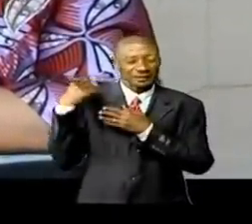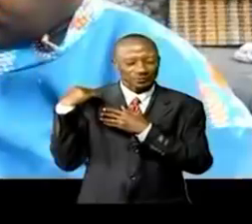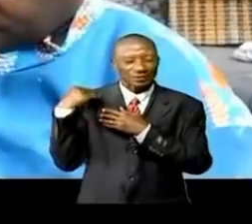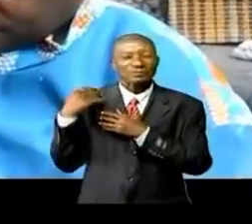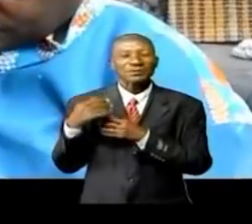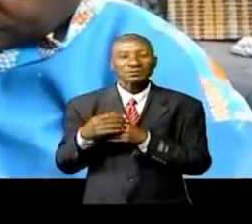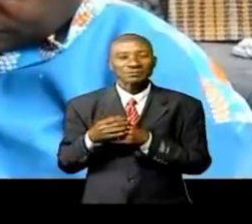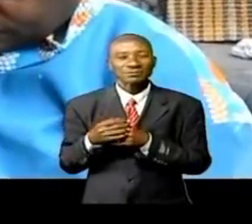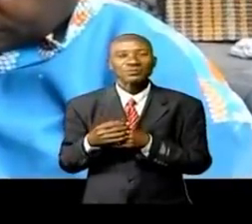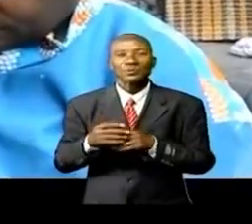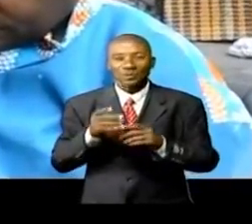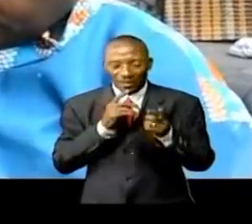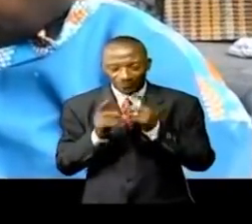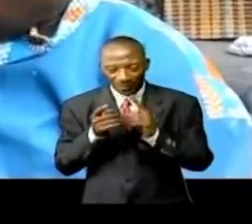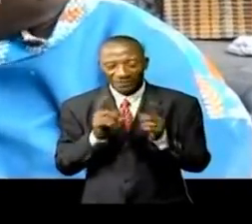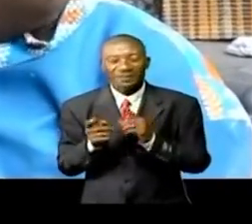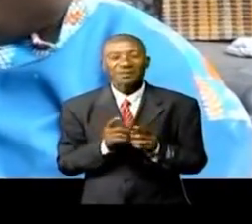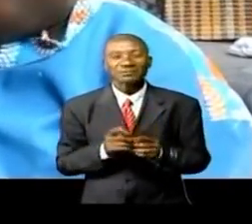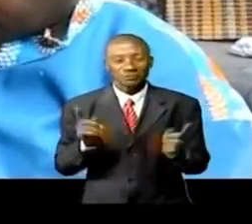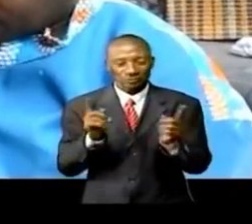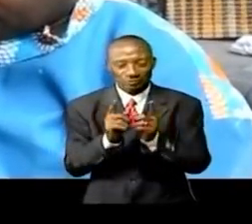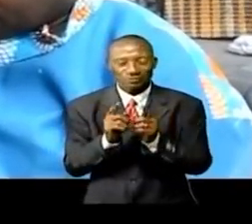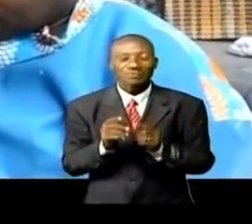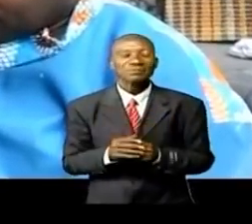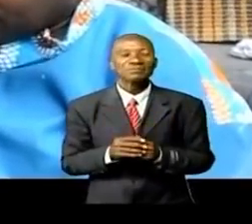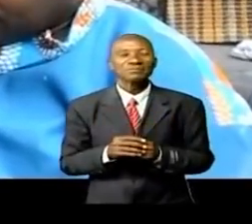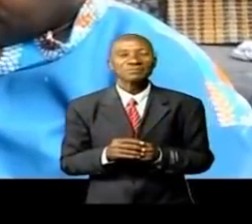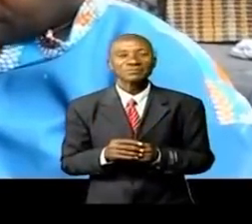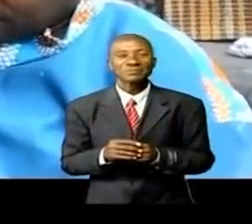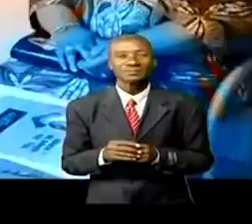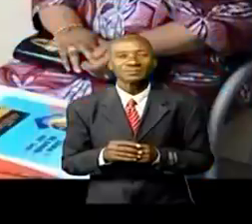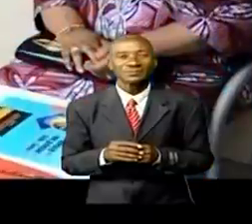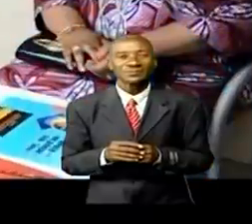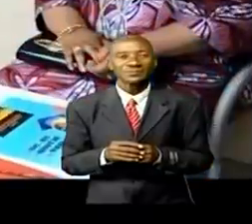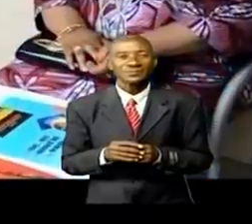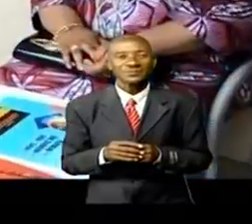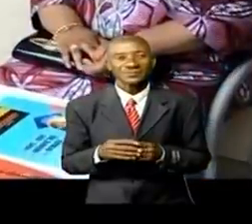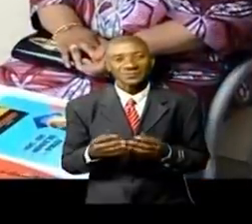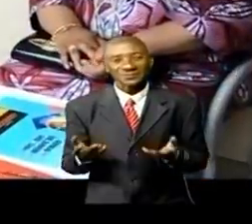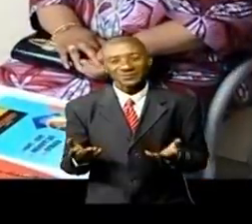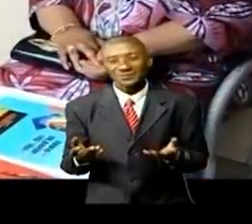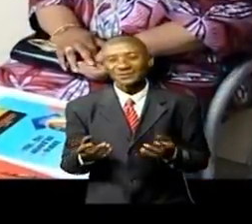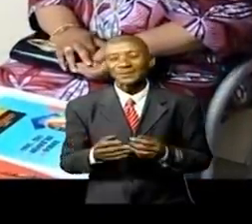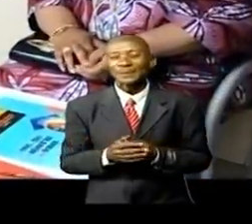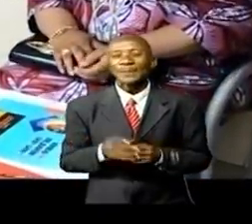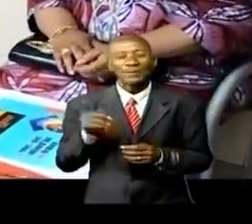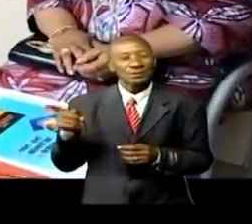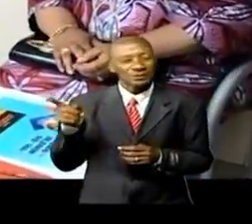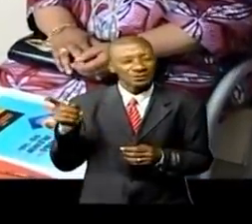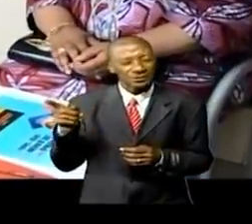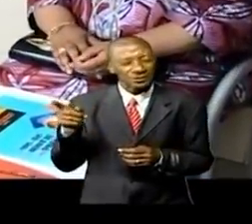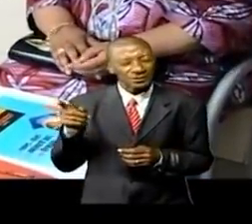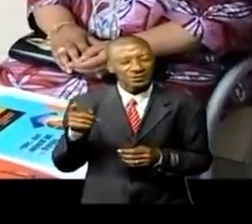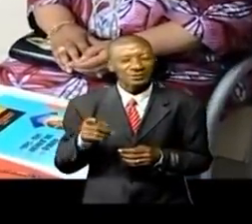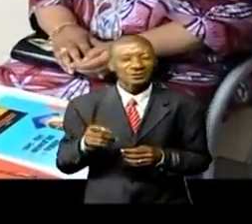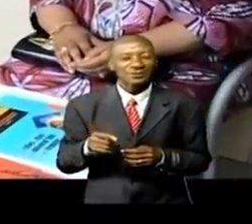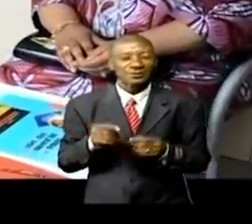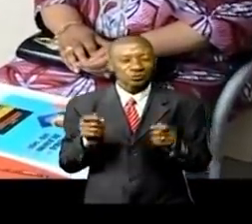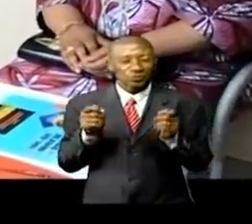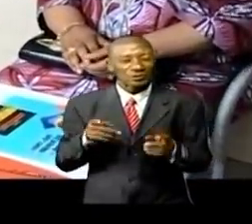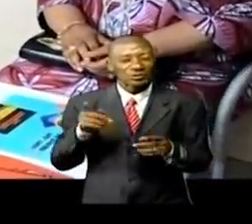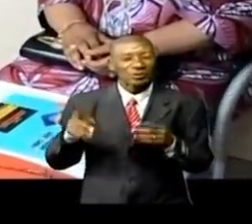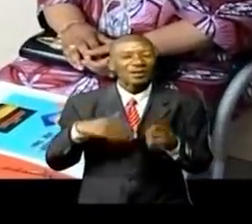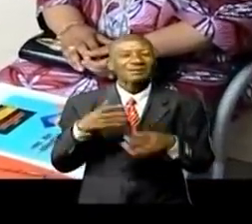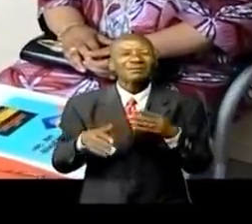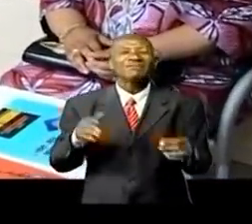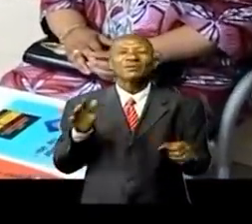cette institution de recherche, des documentations et de formation dont le mandat revient à la RDC. Présentement, a-t-il indiqué, plusieurs